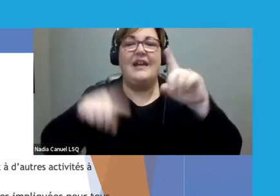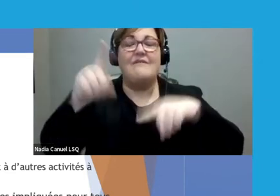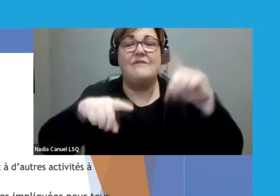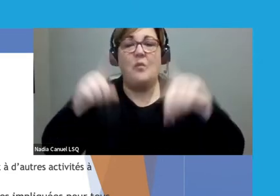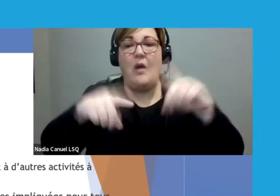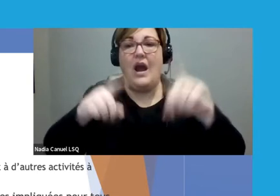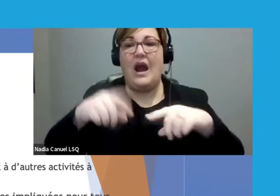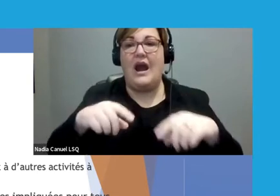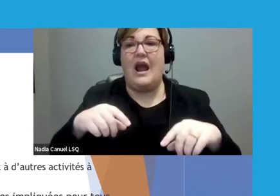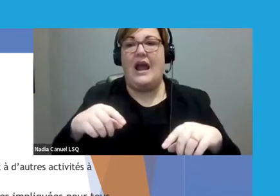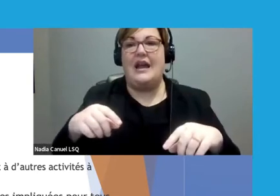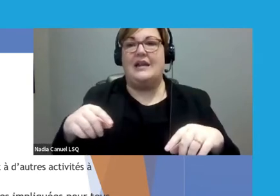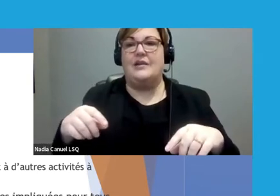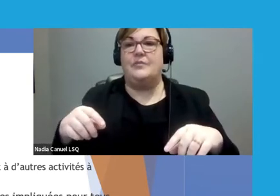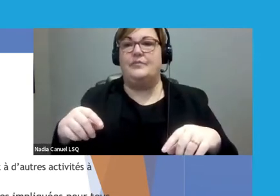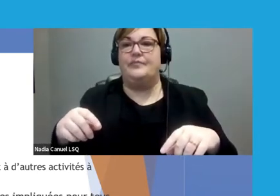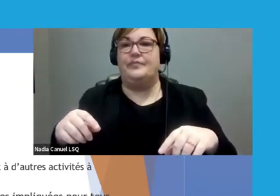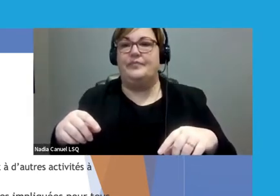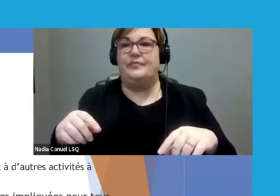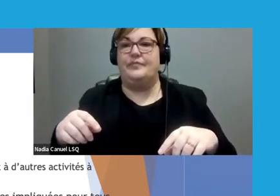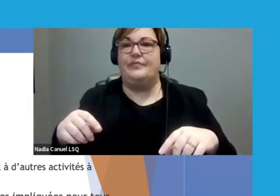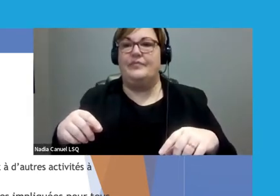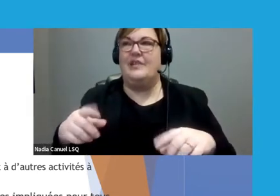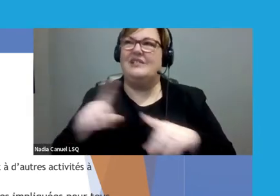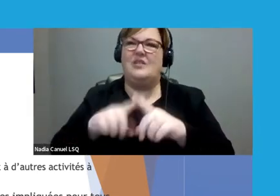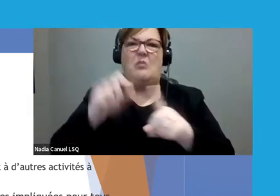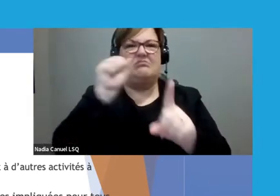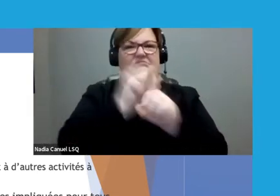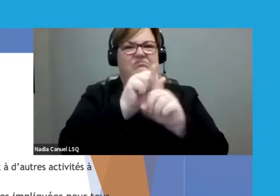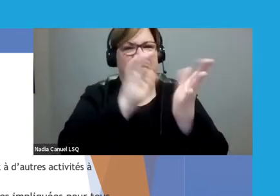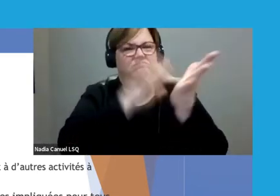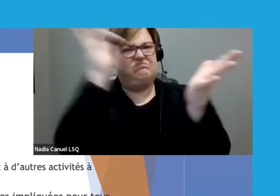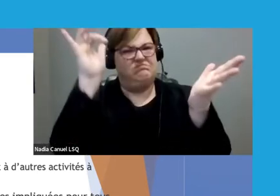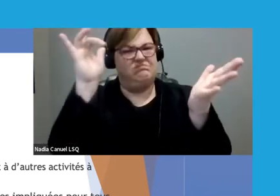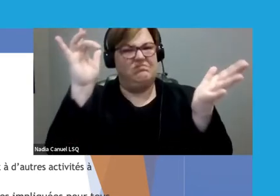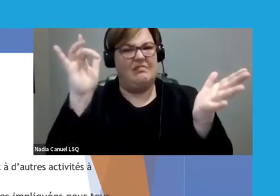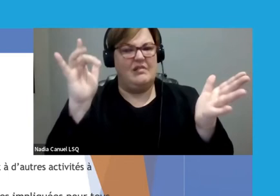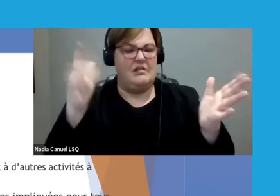à considérer l'abus de pouvoir comme étant par rapport